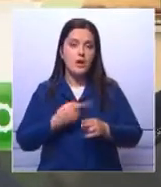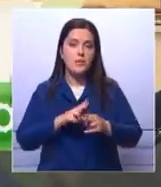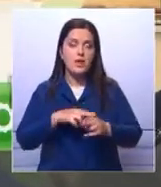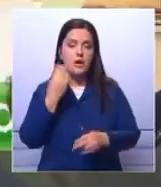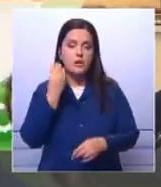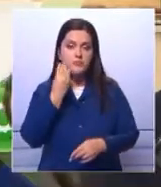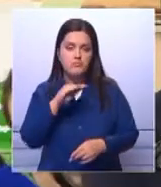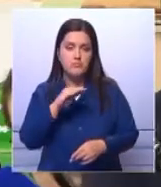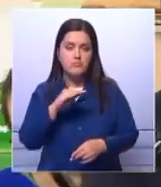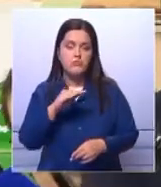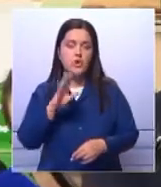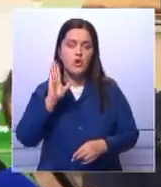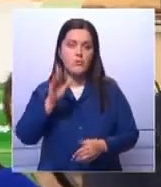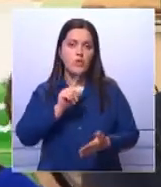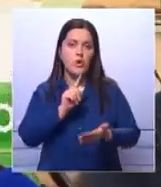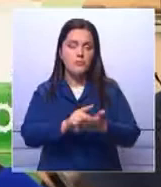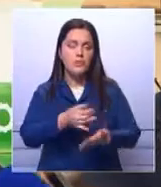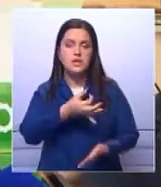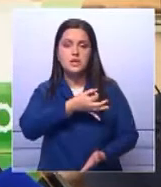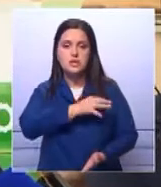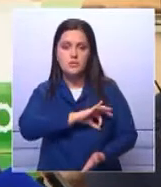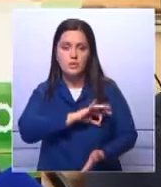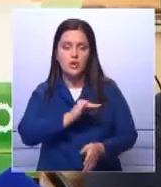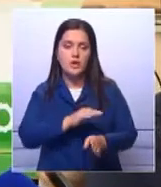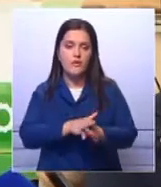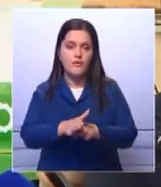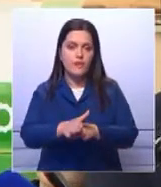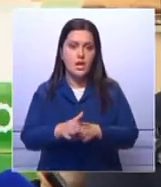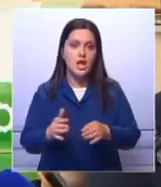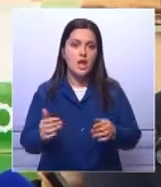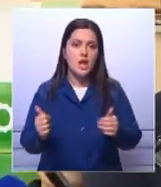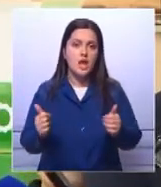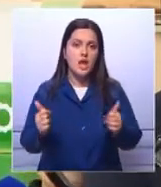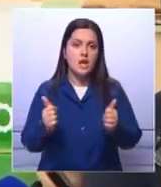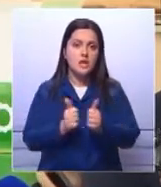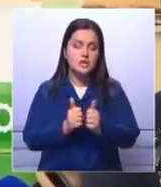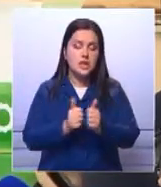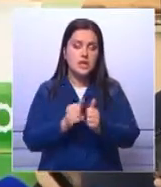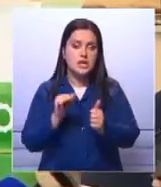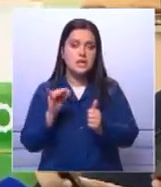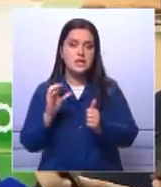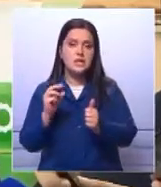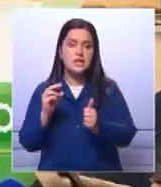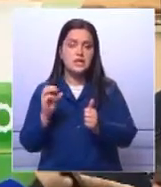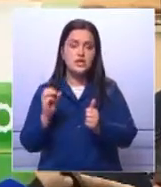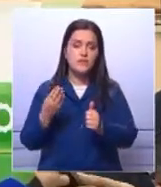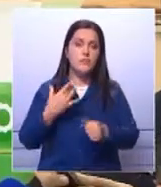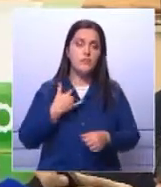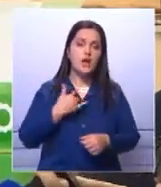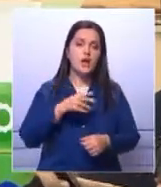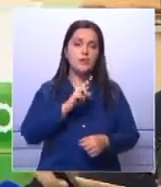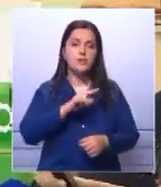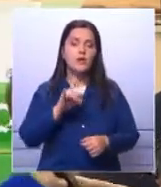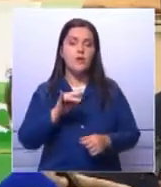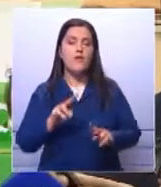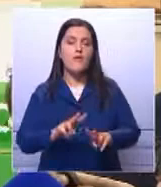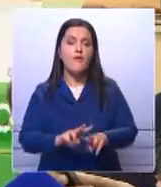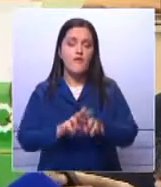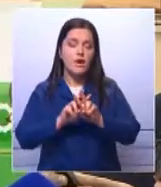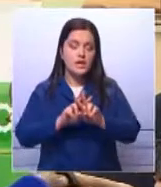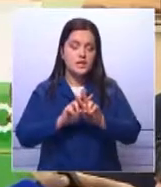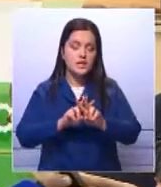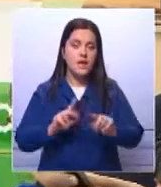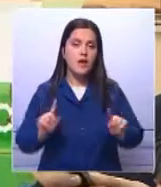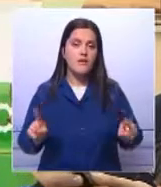думаю, что мы обратим на них внимание. И вот сосед Тарентайч, мы с Икешевым, мы сейчас работаем над тем, чтобы в Астане